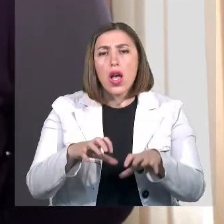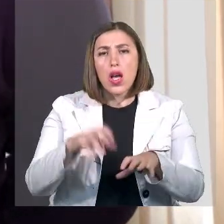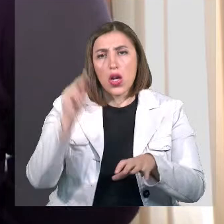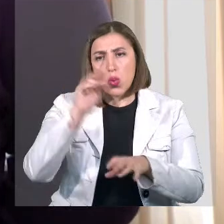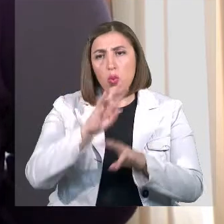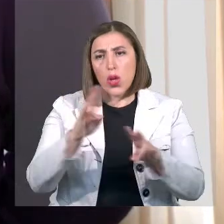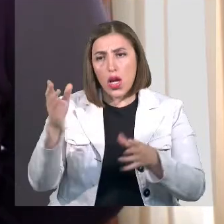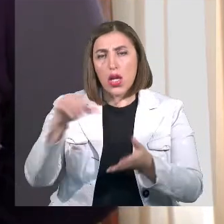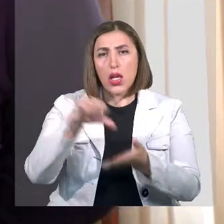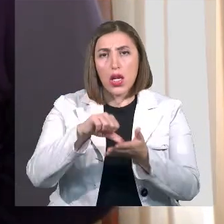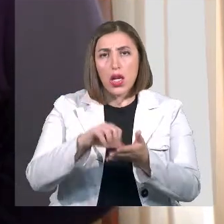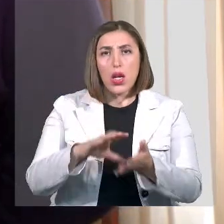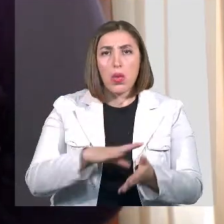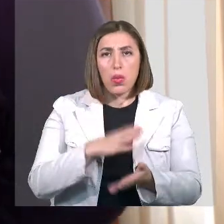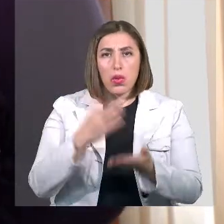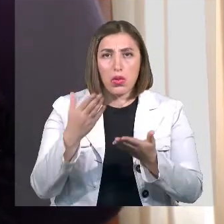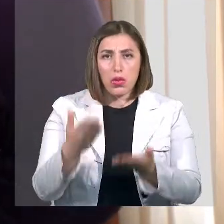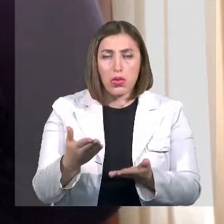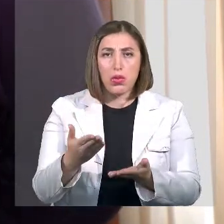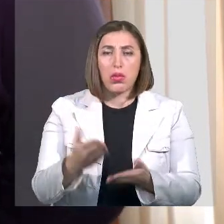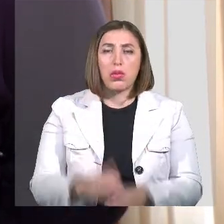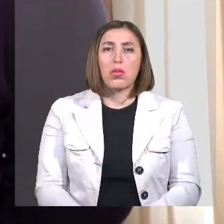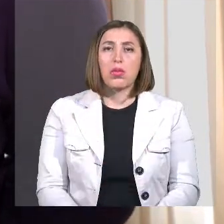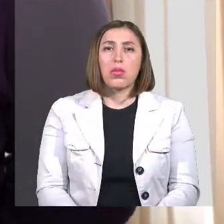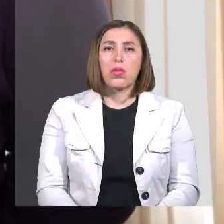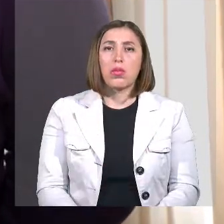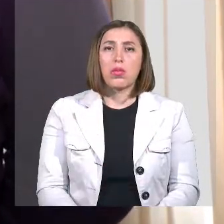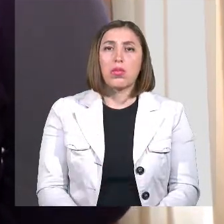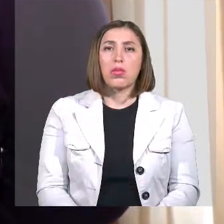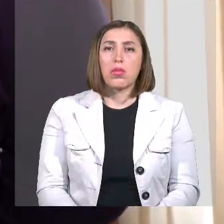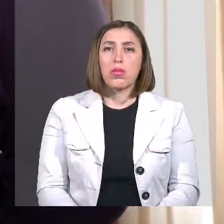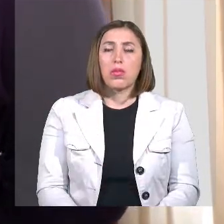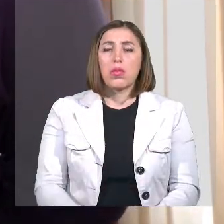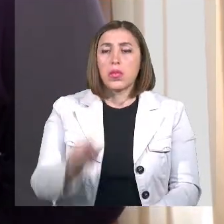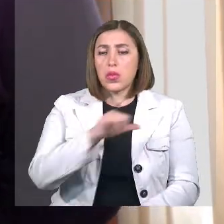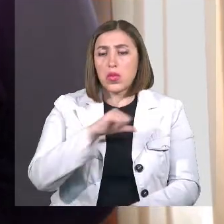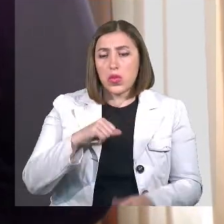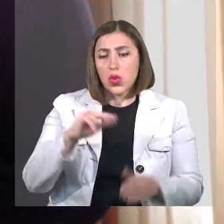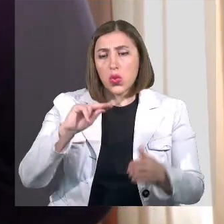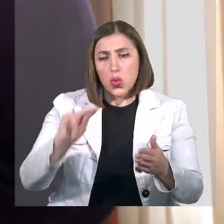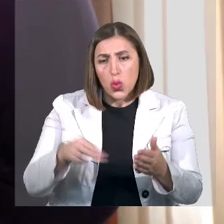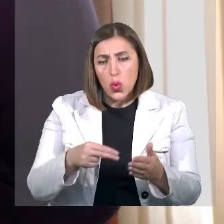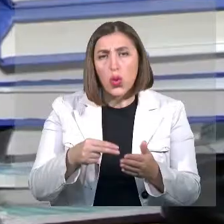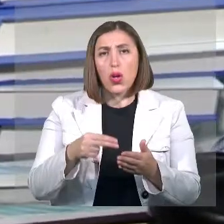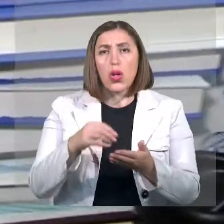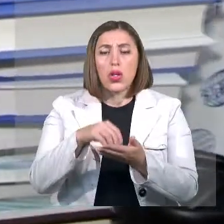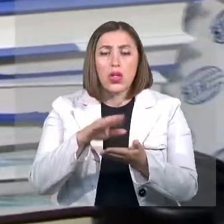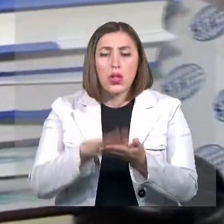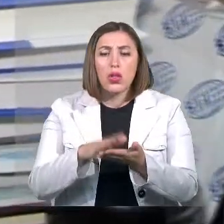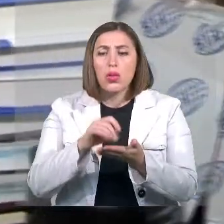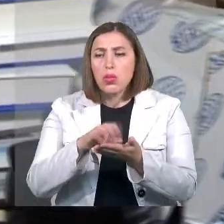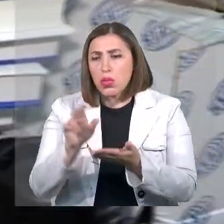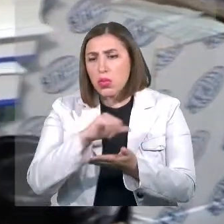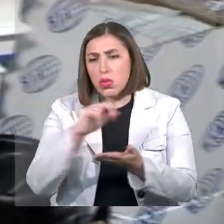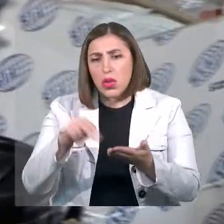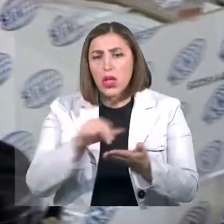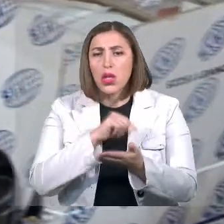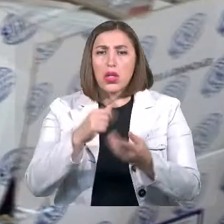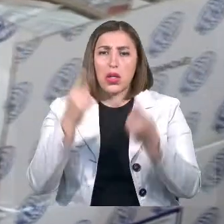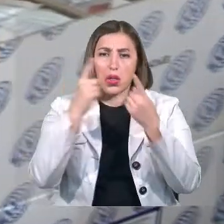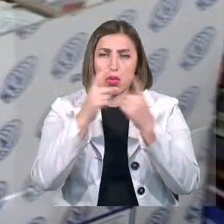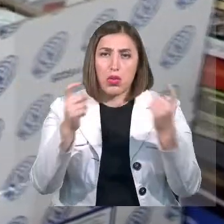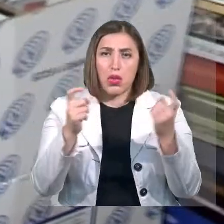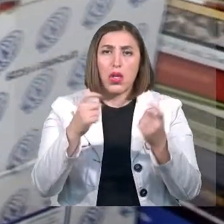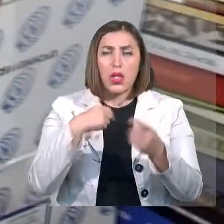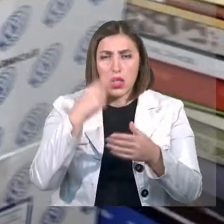որն այն ժամանակ նախարարի տեղակալն էր, ինքն է եղել հաշիշանաժույի նախագահ, ինքն է ստորագրել արձանագրությունները հաշիշանաժողովի, ինքն է հրապարակել։